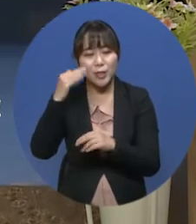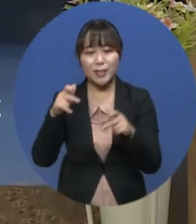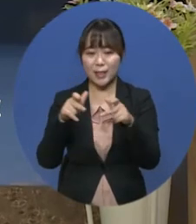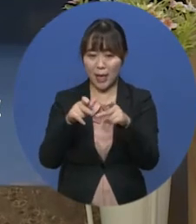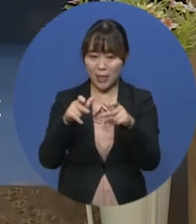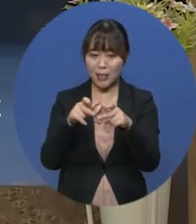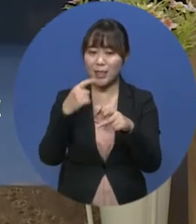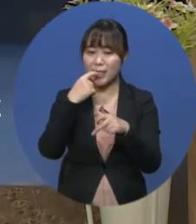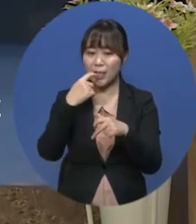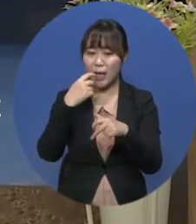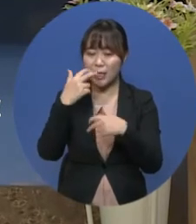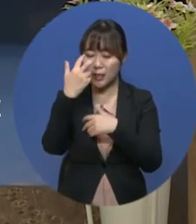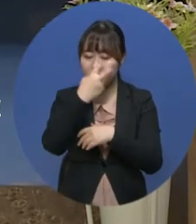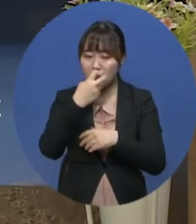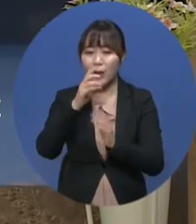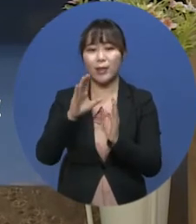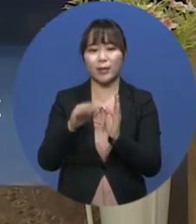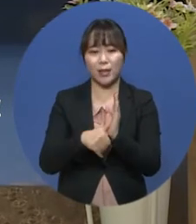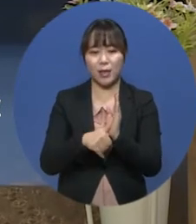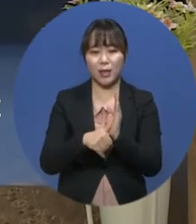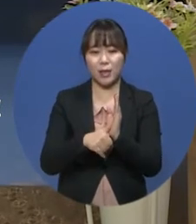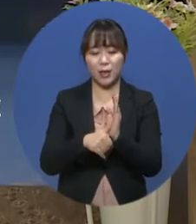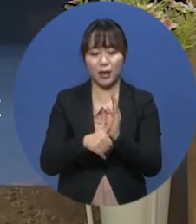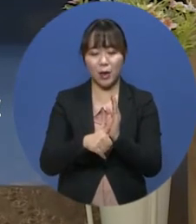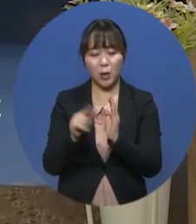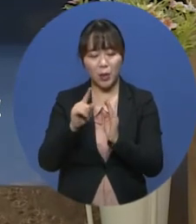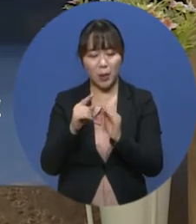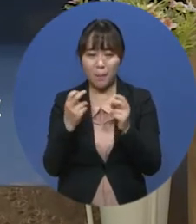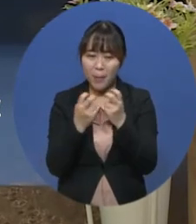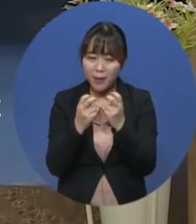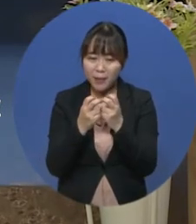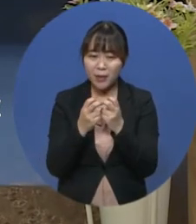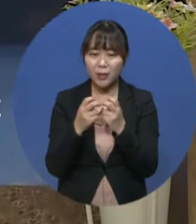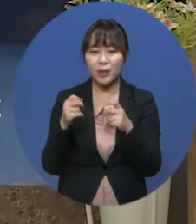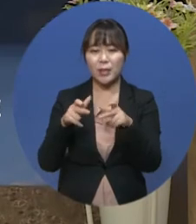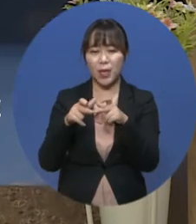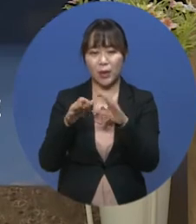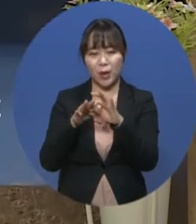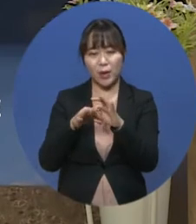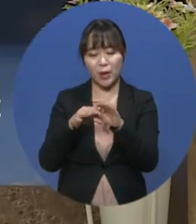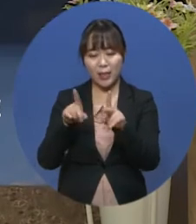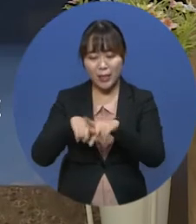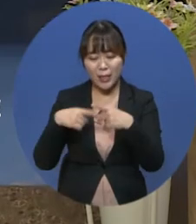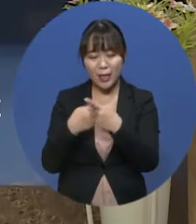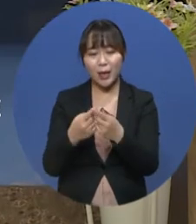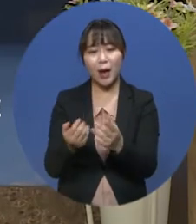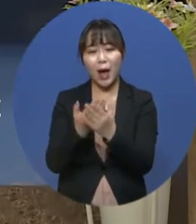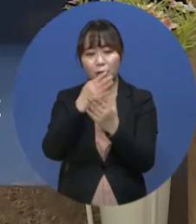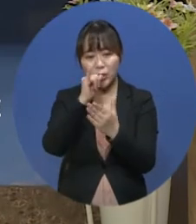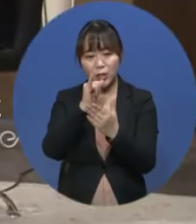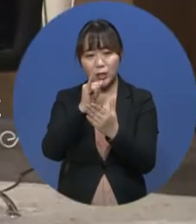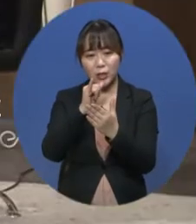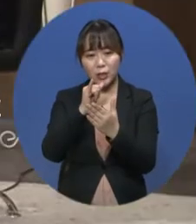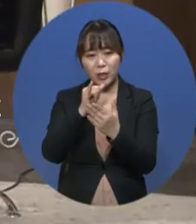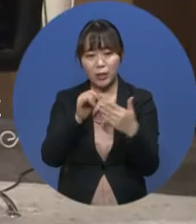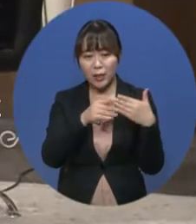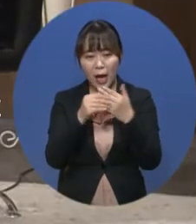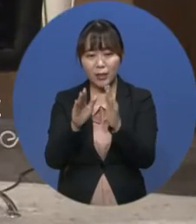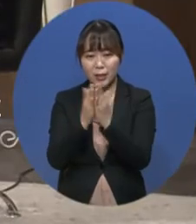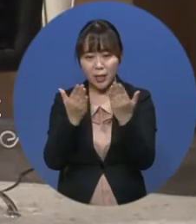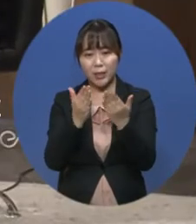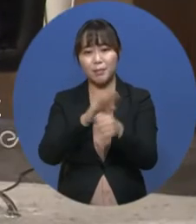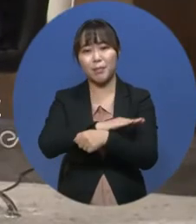장애인 치과 진료 시에 치료 노하우와 또 장애인에 대한 이해도를 높일 수 있는 가이드북을 발간